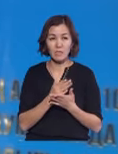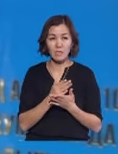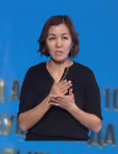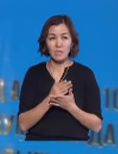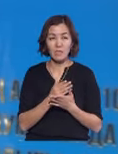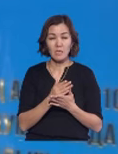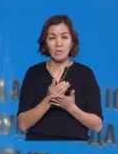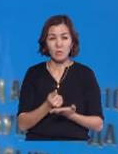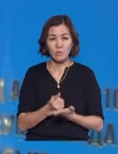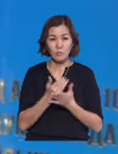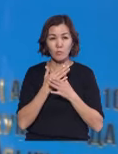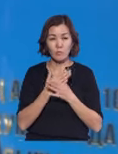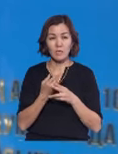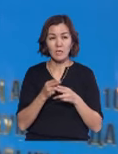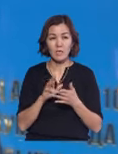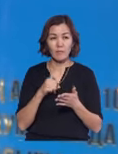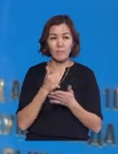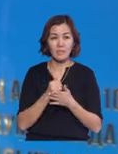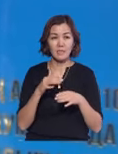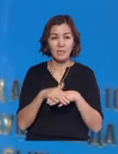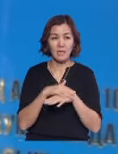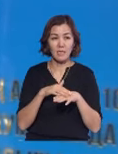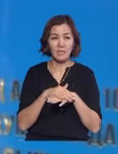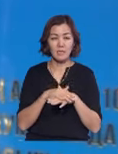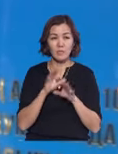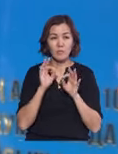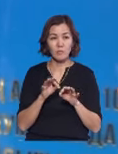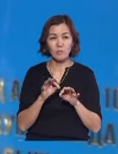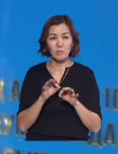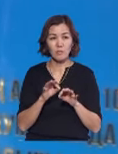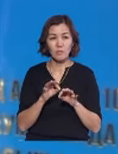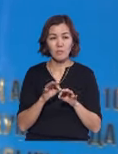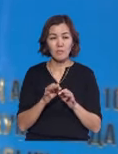табылатын болса, ең бастысы халықтың ниеті дұрыс болатын болса, оны жасауға болады.